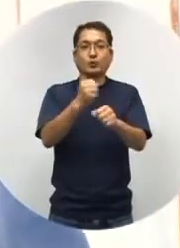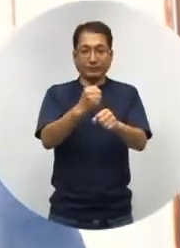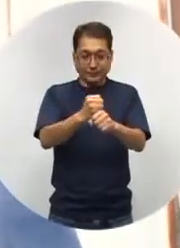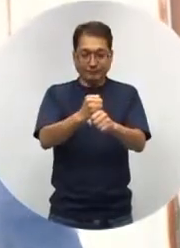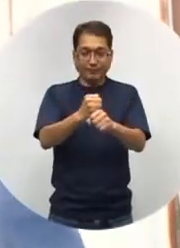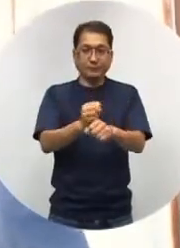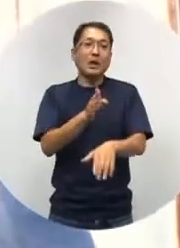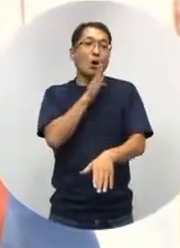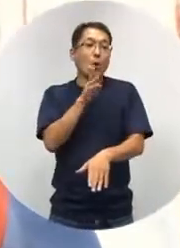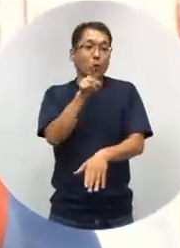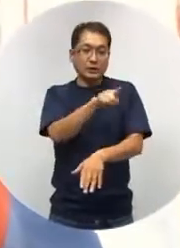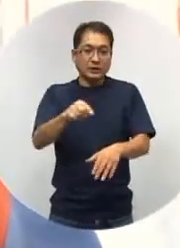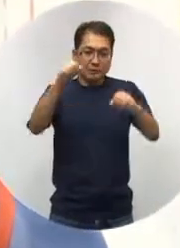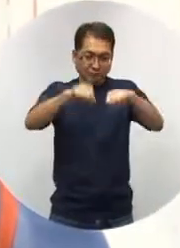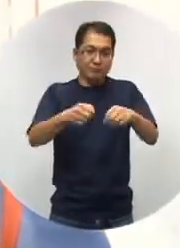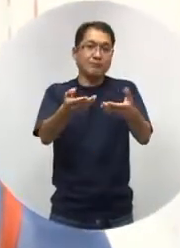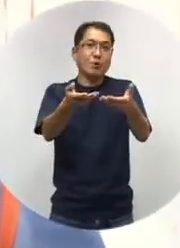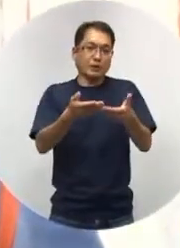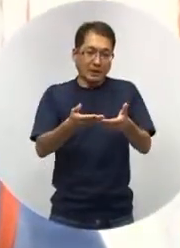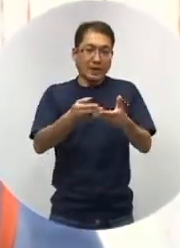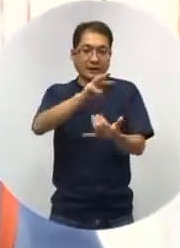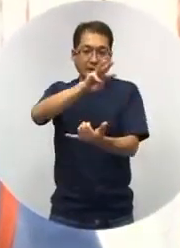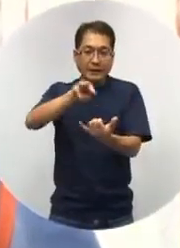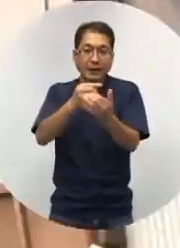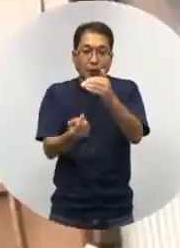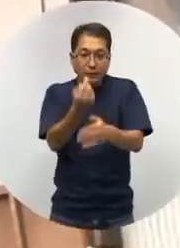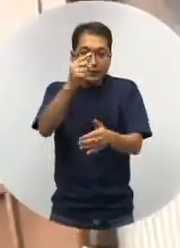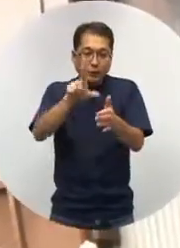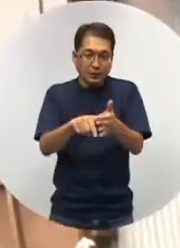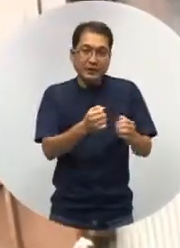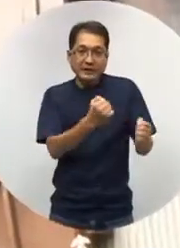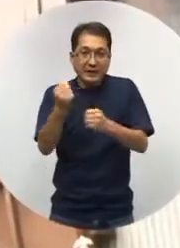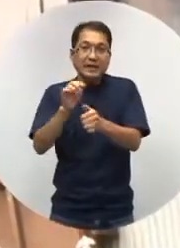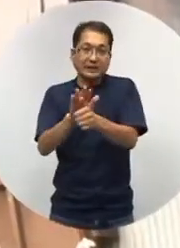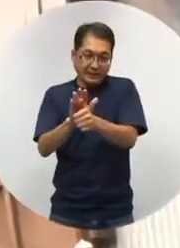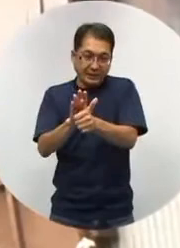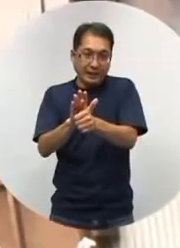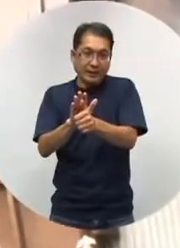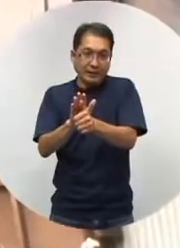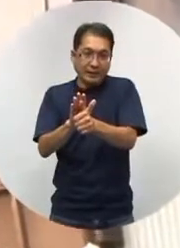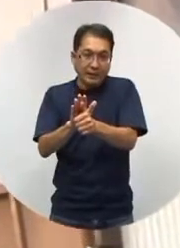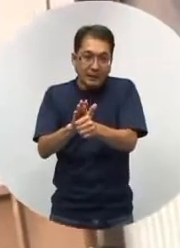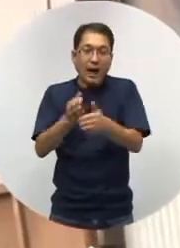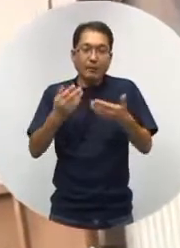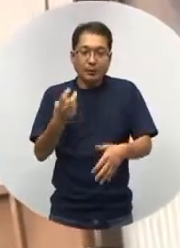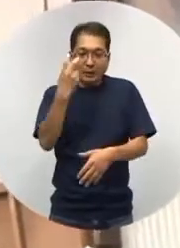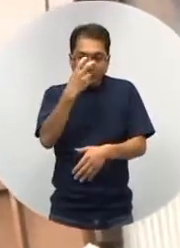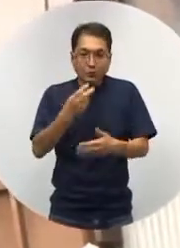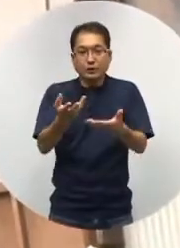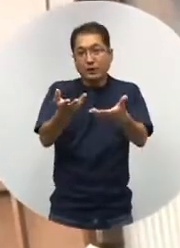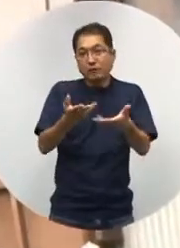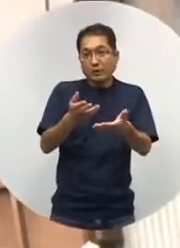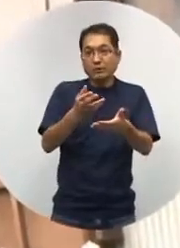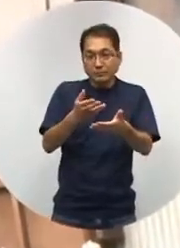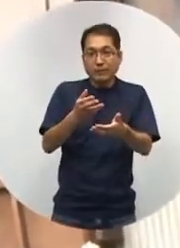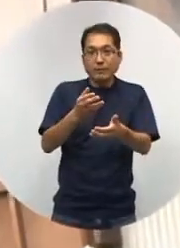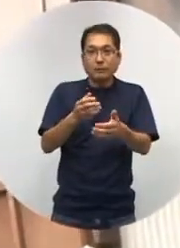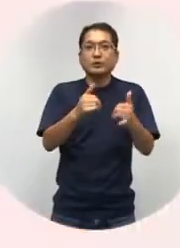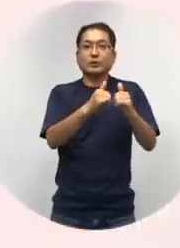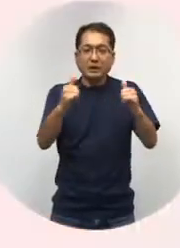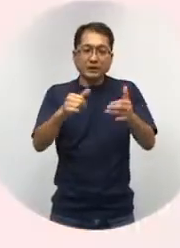人の同意のもと災害時に避難支援や安否確認をしてくださる方に名簿を提供しています。